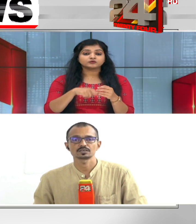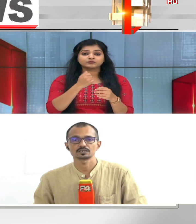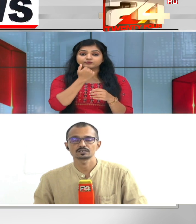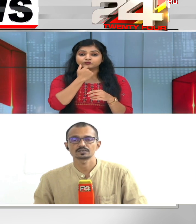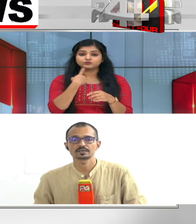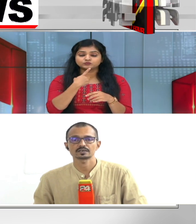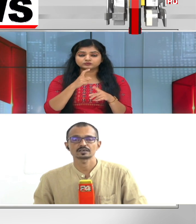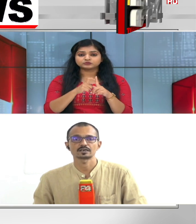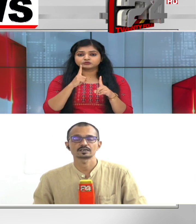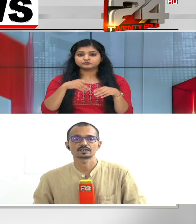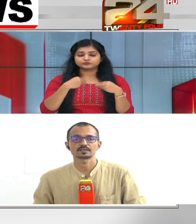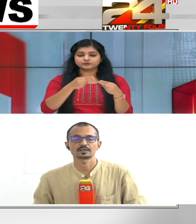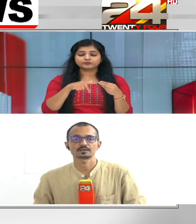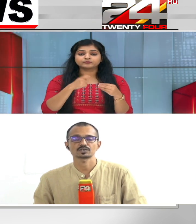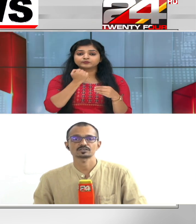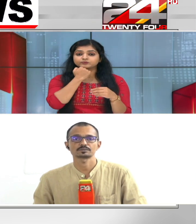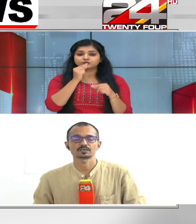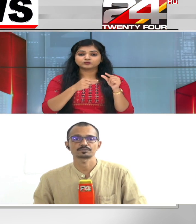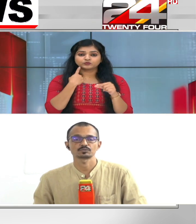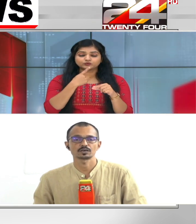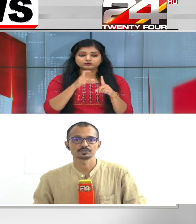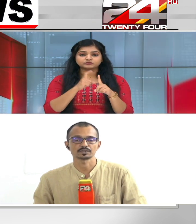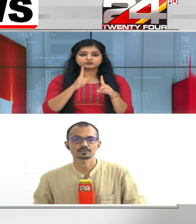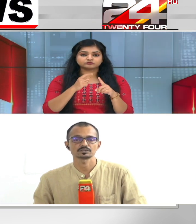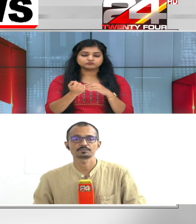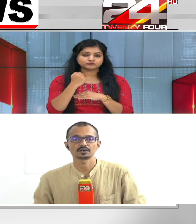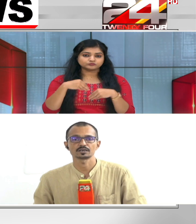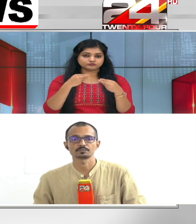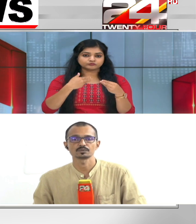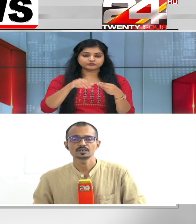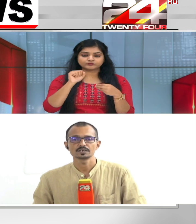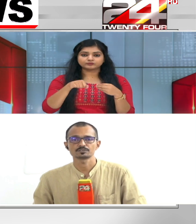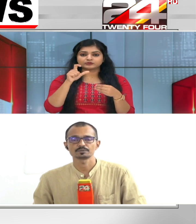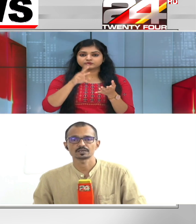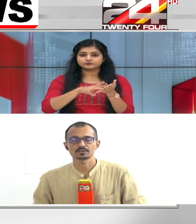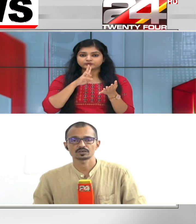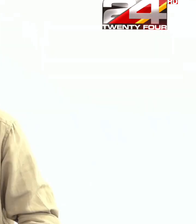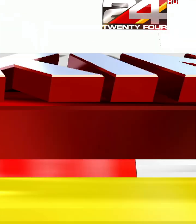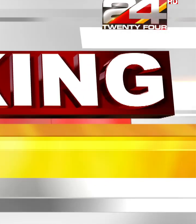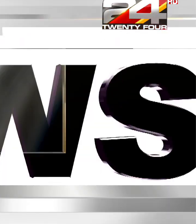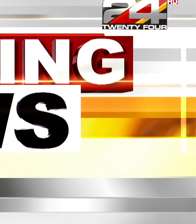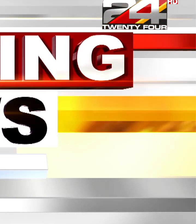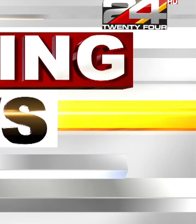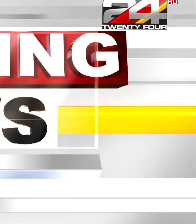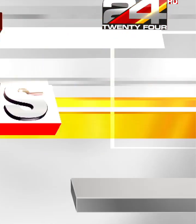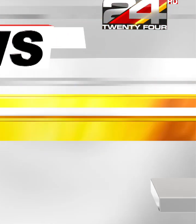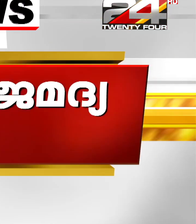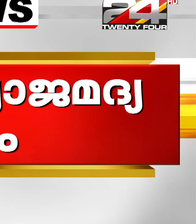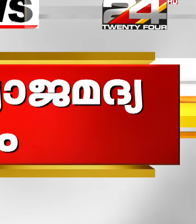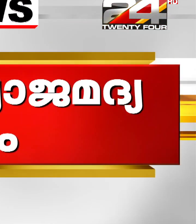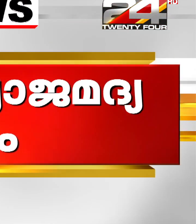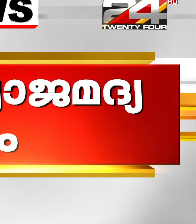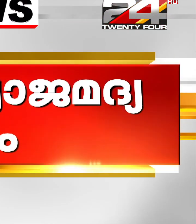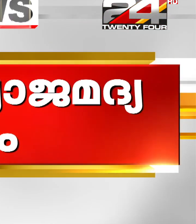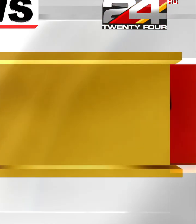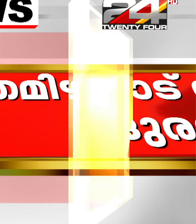തന്നെ ഈ ഇതിന് ഇടയാക്കിയ ആളുകൾക്കെതിരെ എല്ലാം കർശനമായ നടപടി ഉണ്ടാകുമെന്ന് പറഞ്ഞിരുന്നു. അതിന് പിന്നാലെയാണ് ഇപ്പോൾ എസ് പിമാരെ ഒരാൾ എസ് പിയെ സസ്പെൻഡ് ചെയ്ത് ഒരു എസ് പിയെ സ്ഥലം മാറ്റുകയും